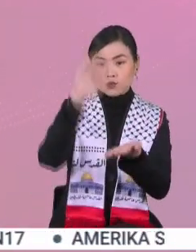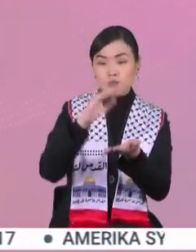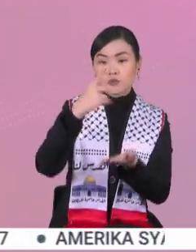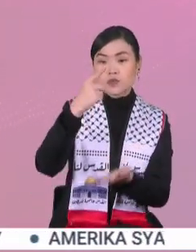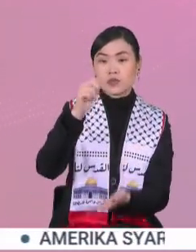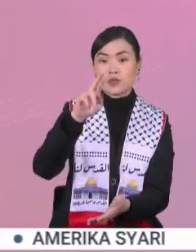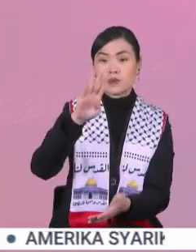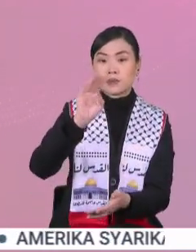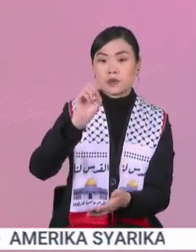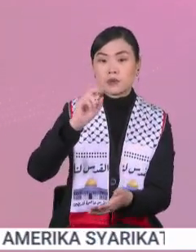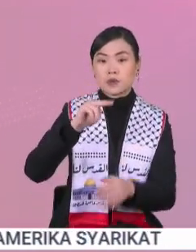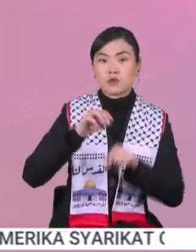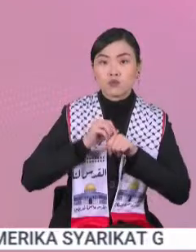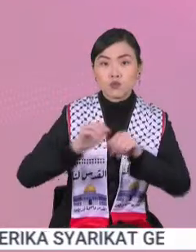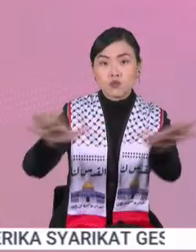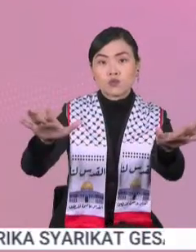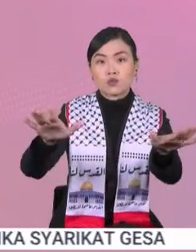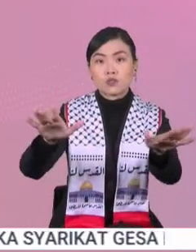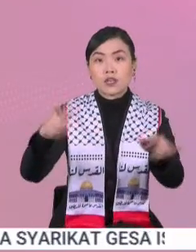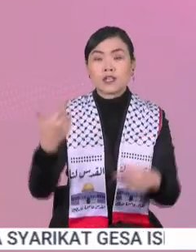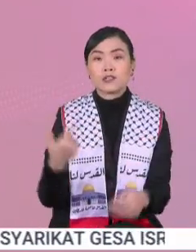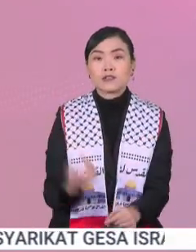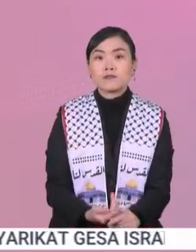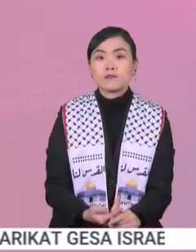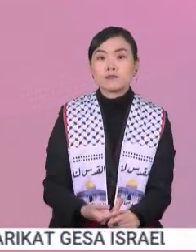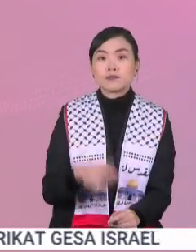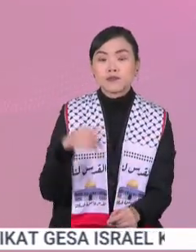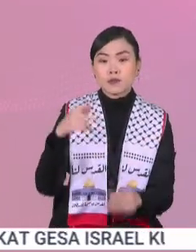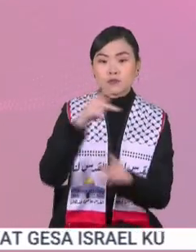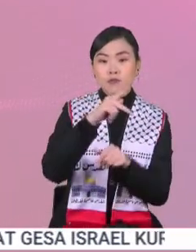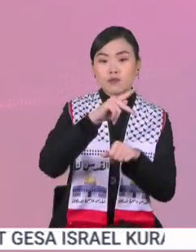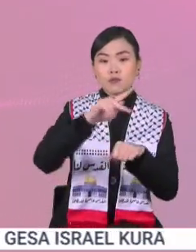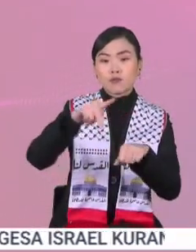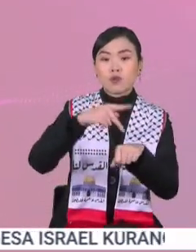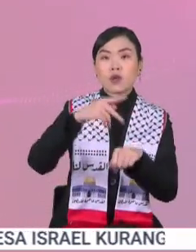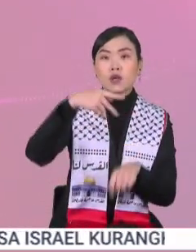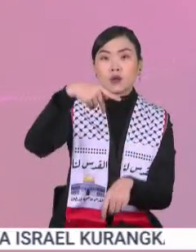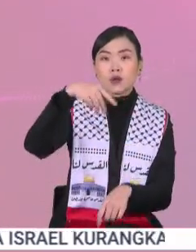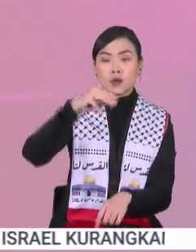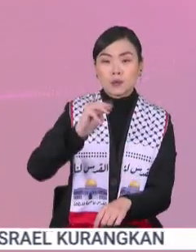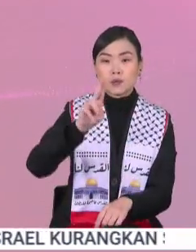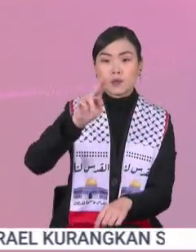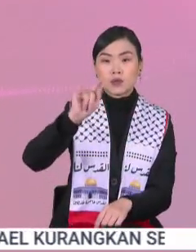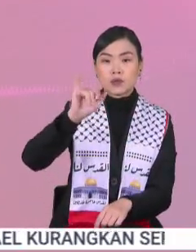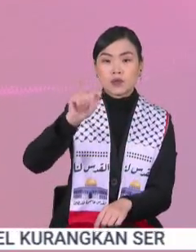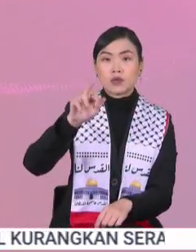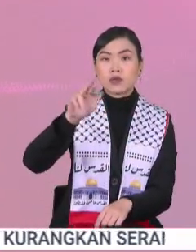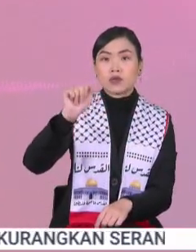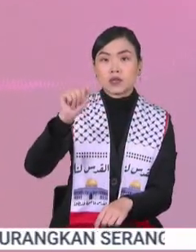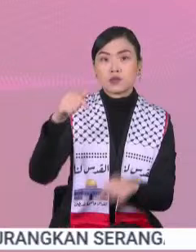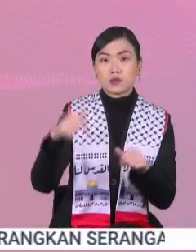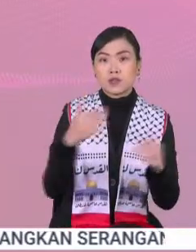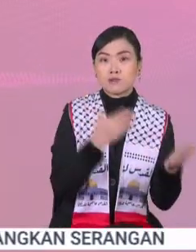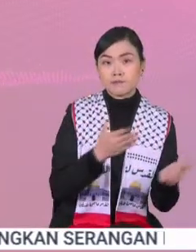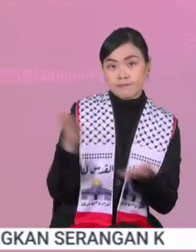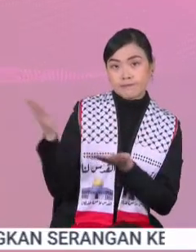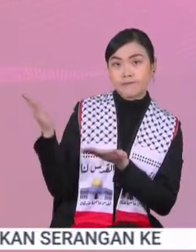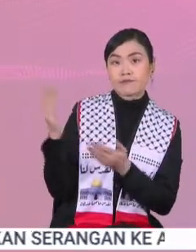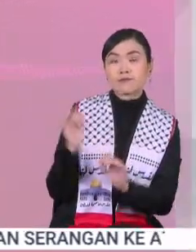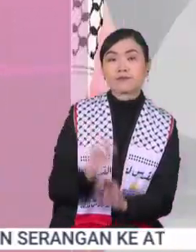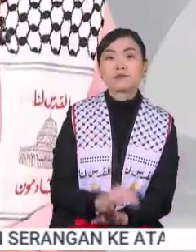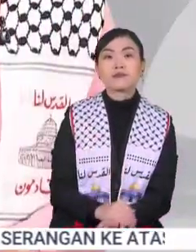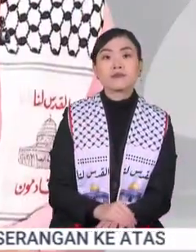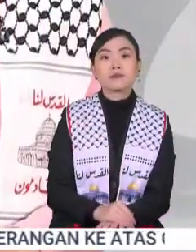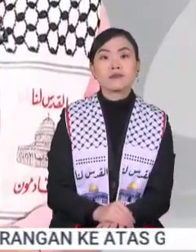karbon itu antara fokus lintas langsung dari pulau mutiara hari ini perinciannya langsung ke sana bersama zatul ikm Mohamad nor